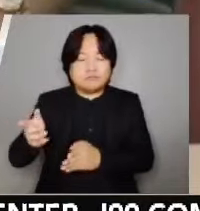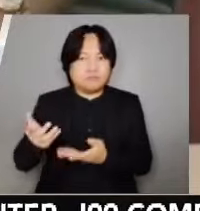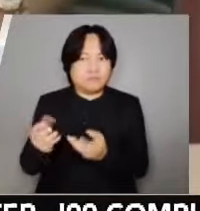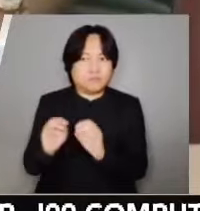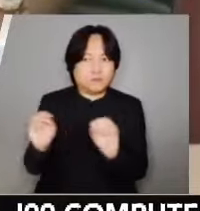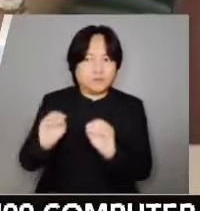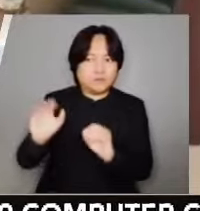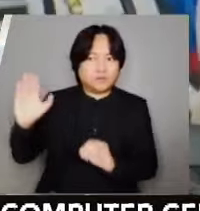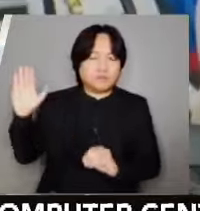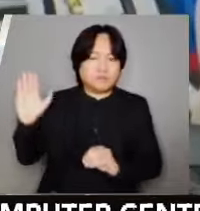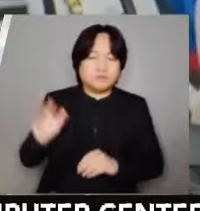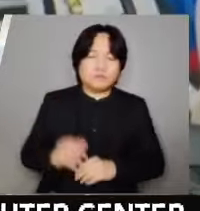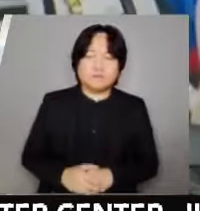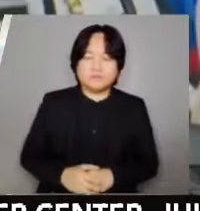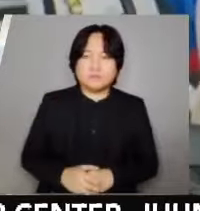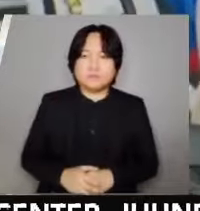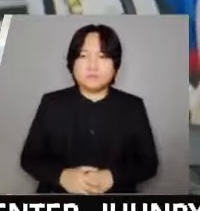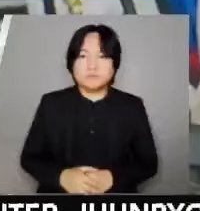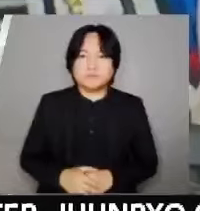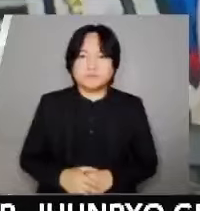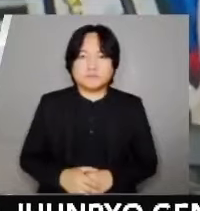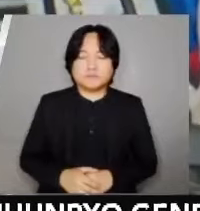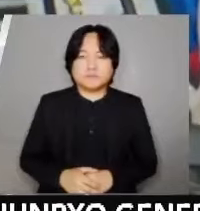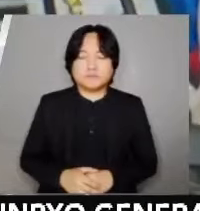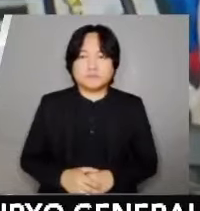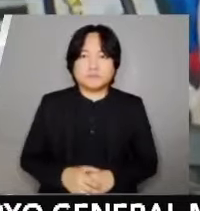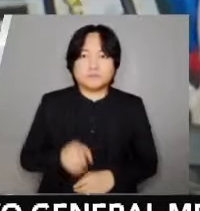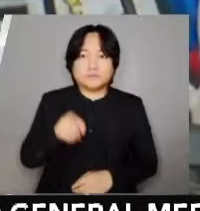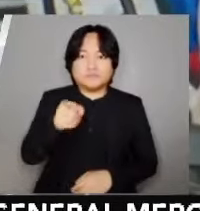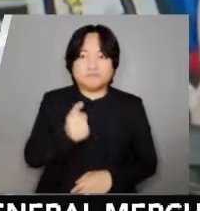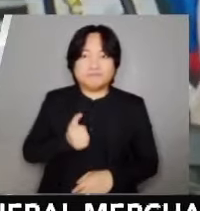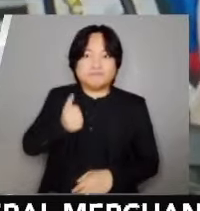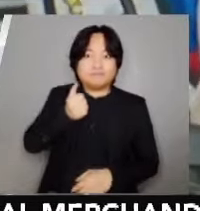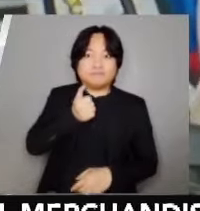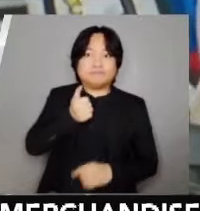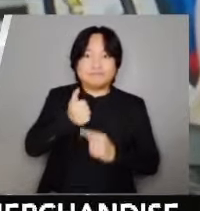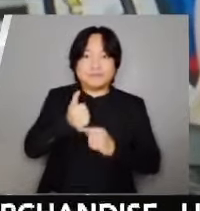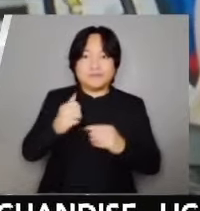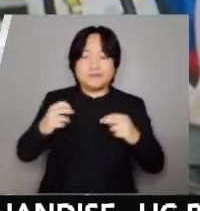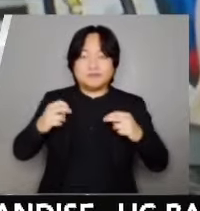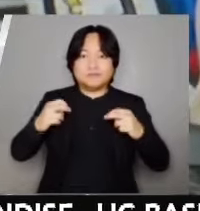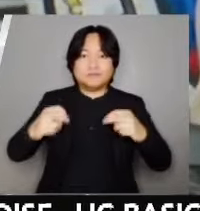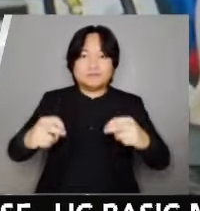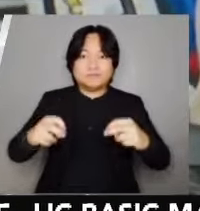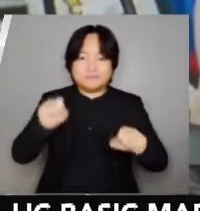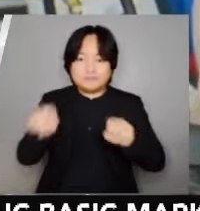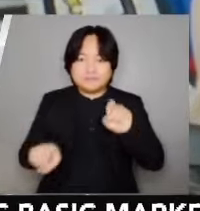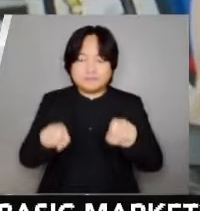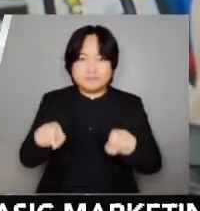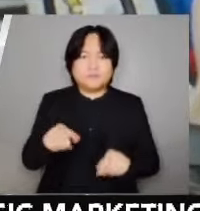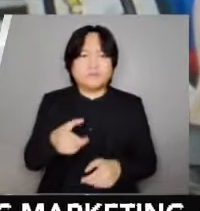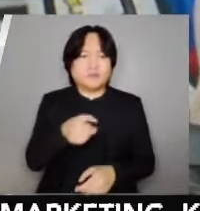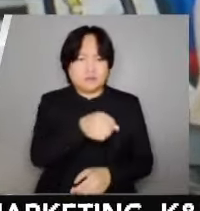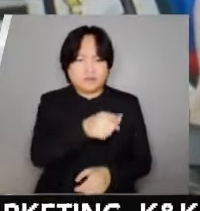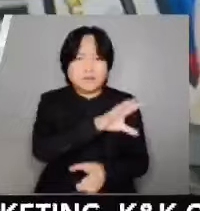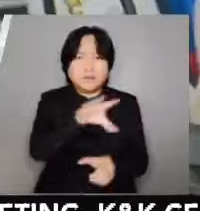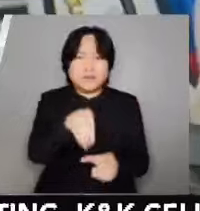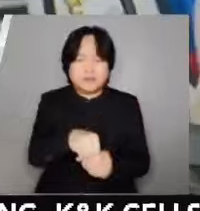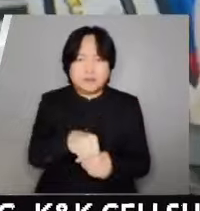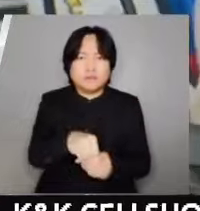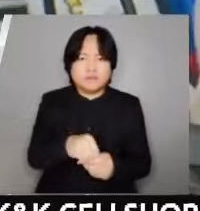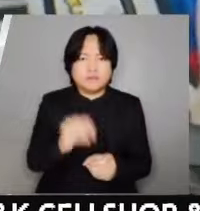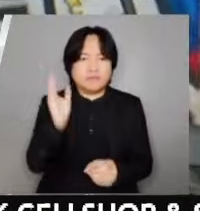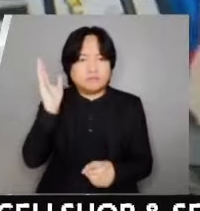Ma'am, ano lang po yun eh. Yung term lang po yun eh. Pero considered as a resource person din po kayo eh. Yes, sir.